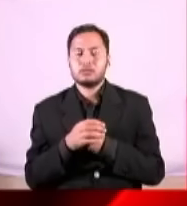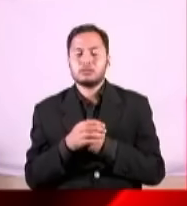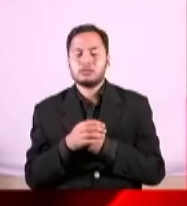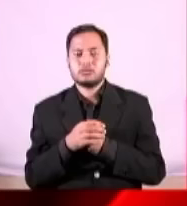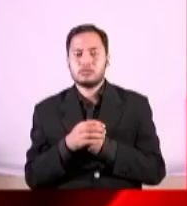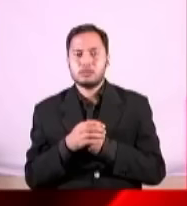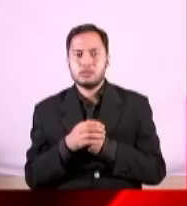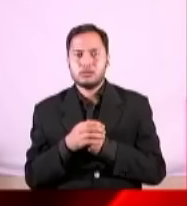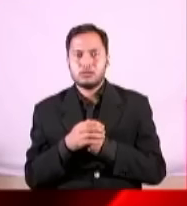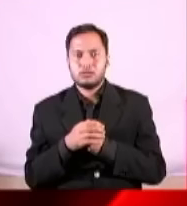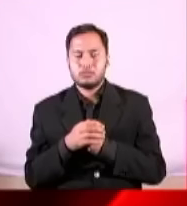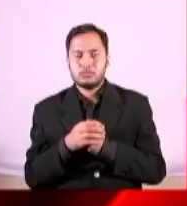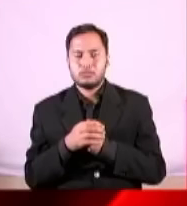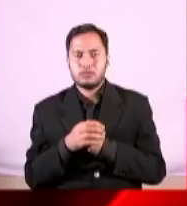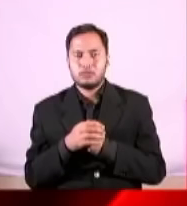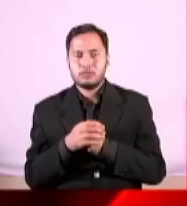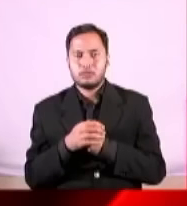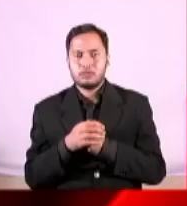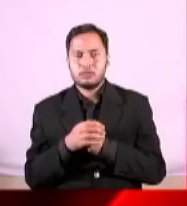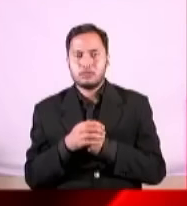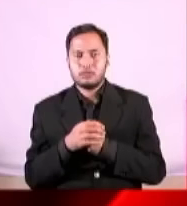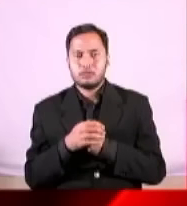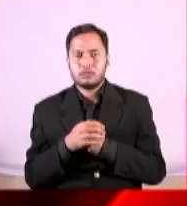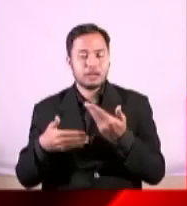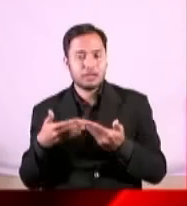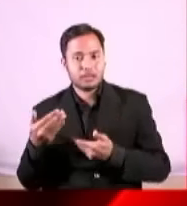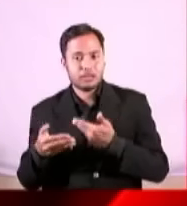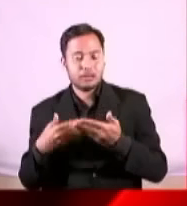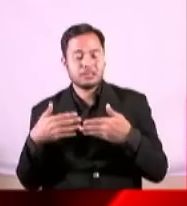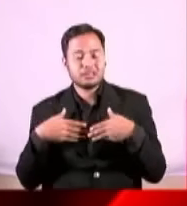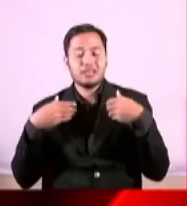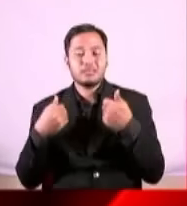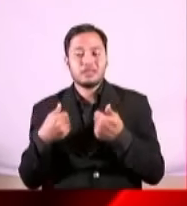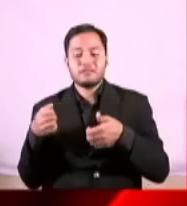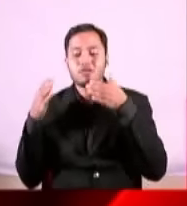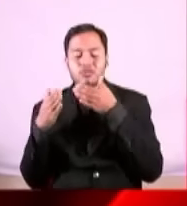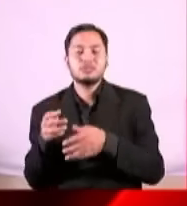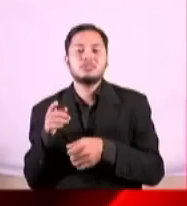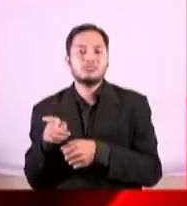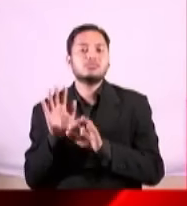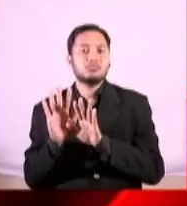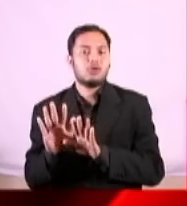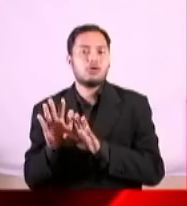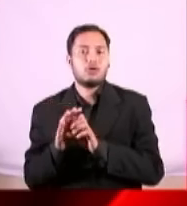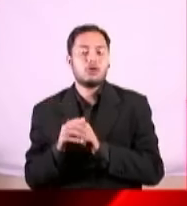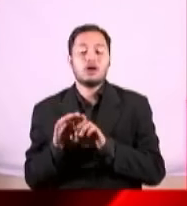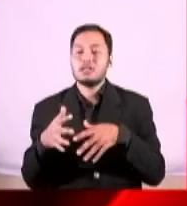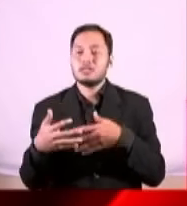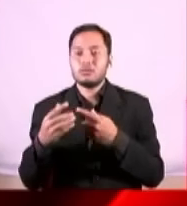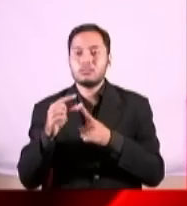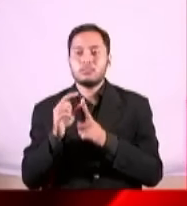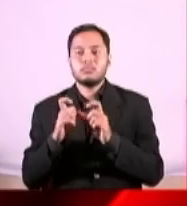pelayanan menggratiskan kesehatan ataupun meningkatkan tadi Puskesmas boleh Rumah Sakit obat tadi Boleh Pak itu